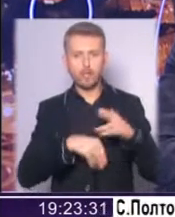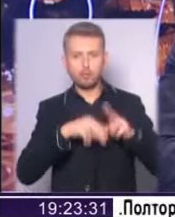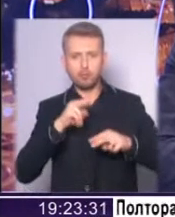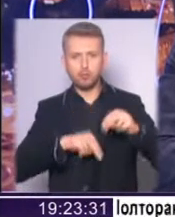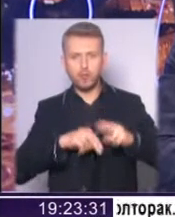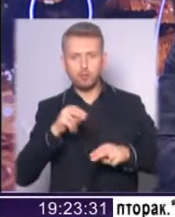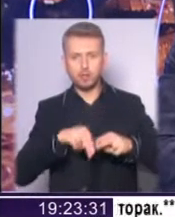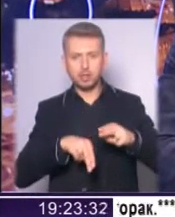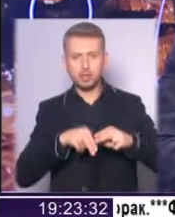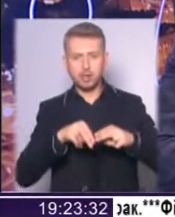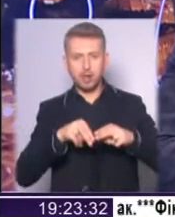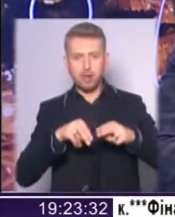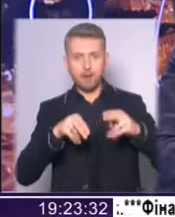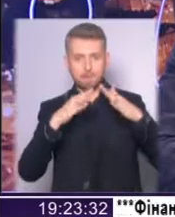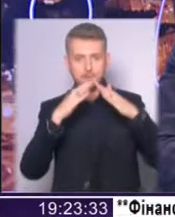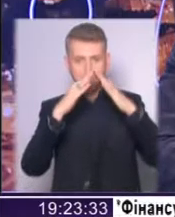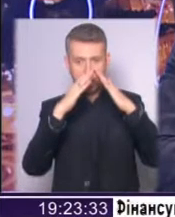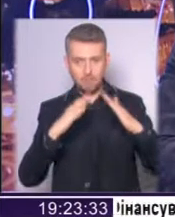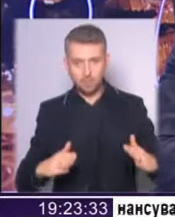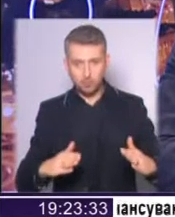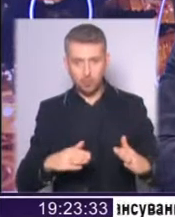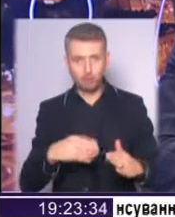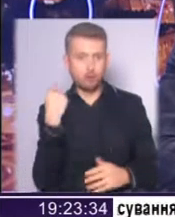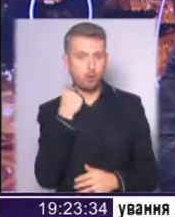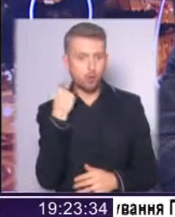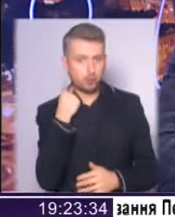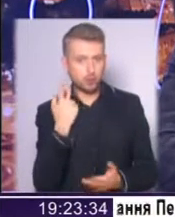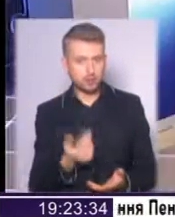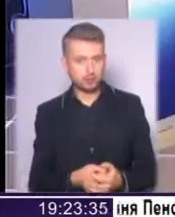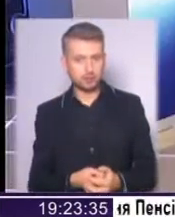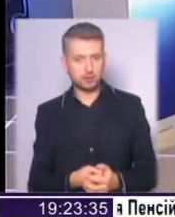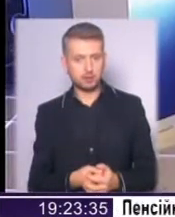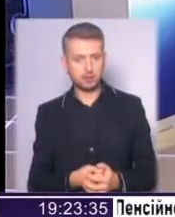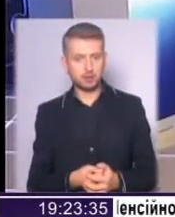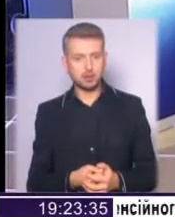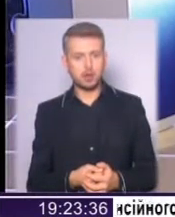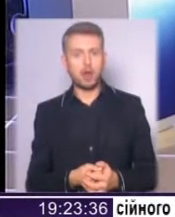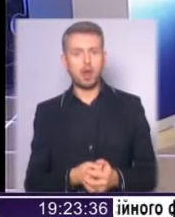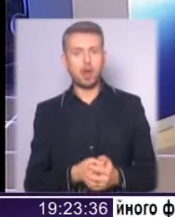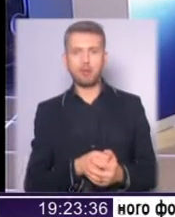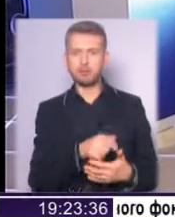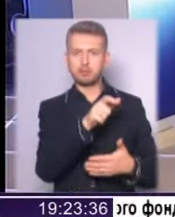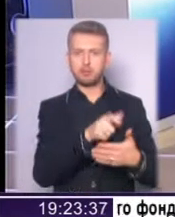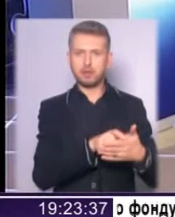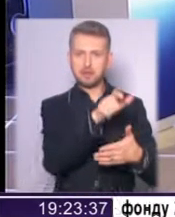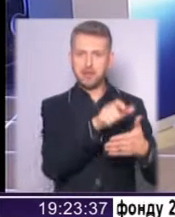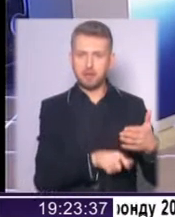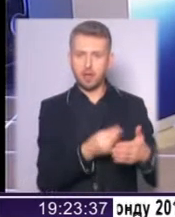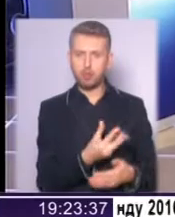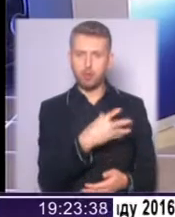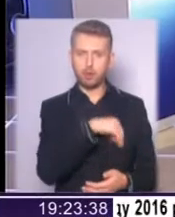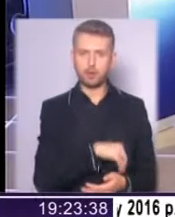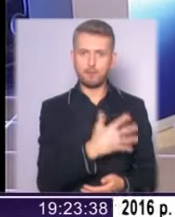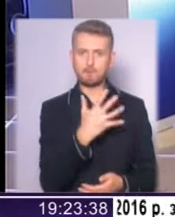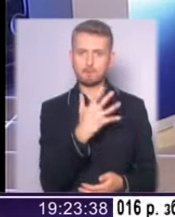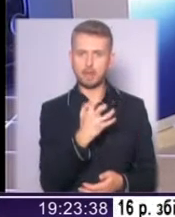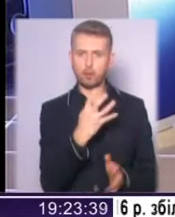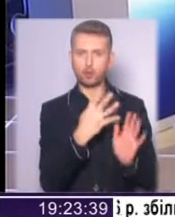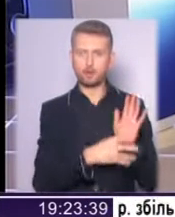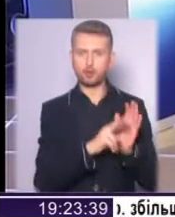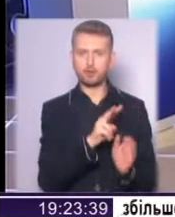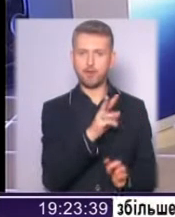ж його побачили останні за годину перед голосуванням, остаточний варіант, і ми почали аналізувати, ну, звісно, перше, там, як волосся стає дибки, що це